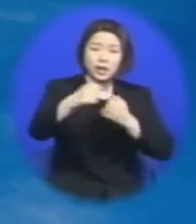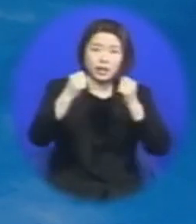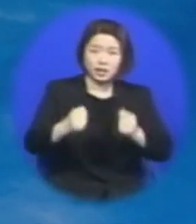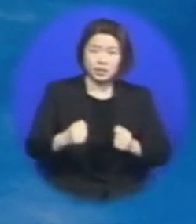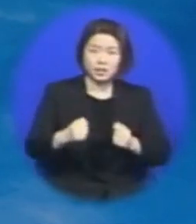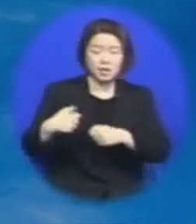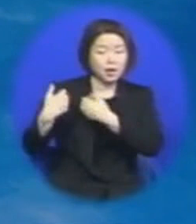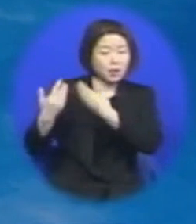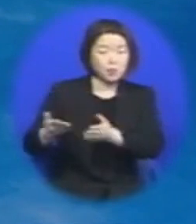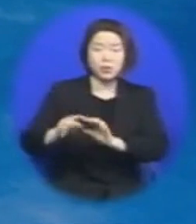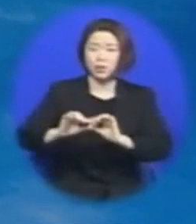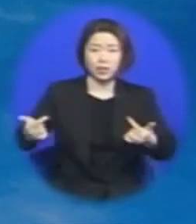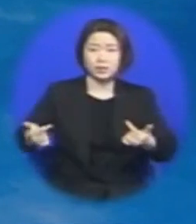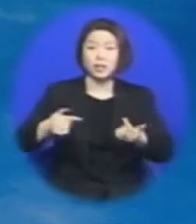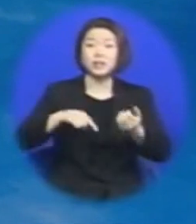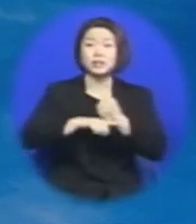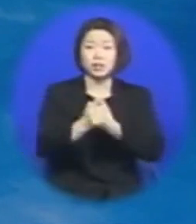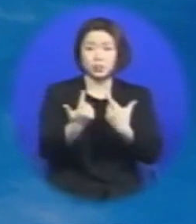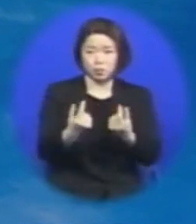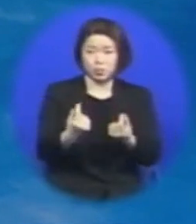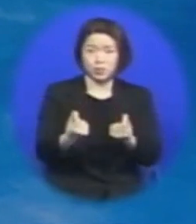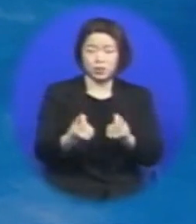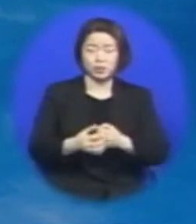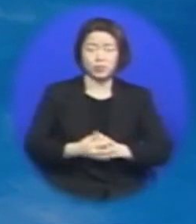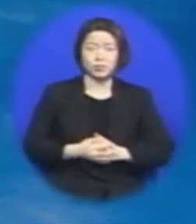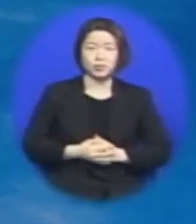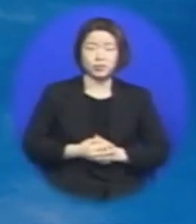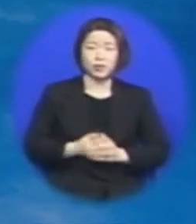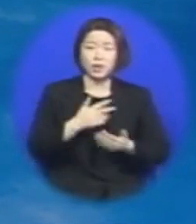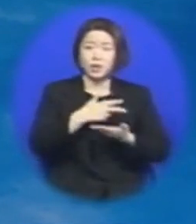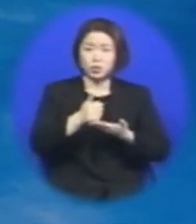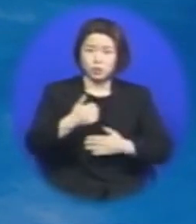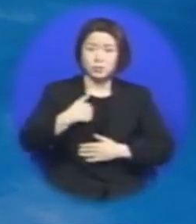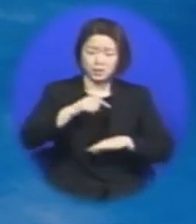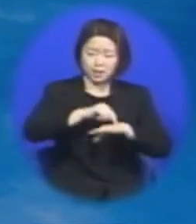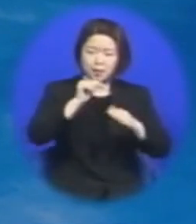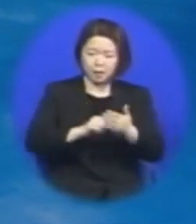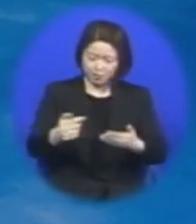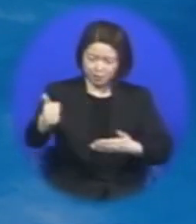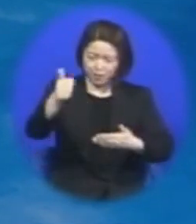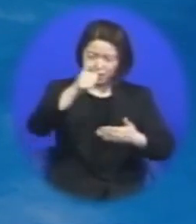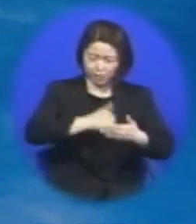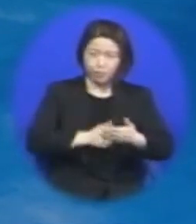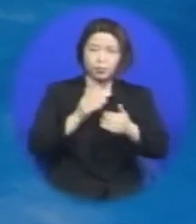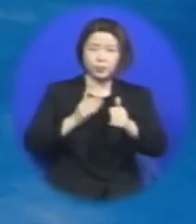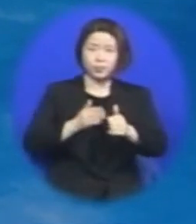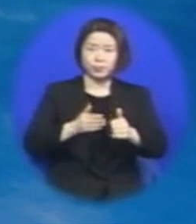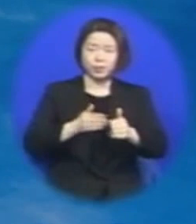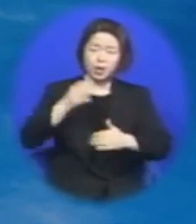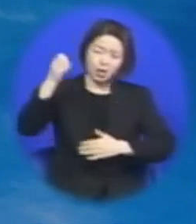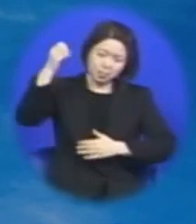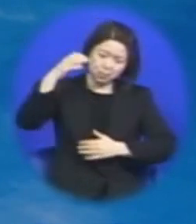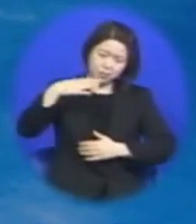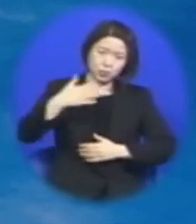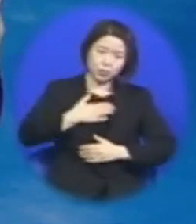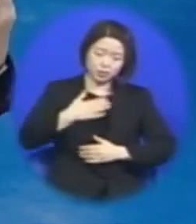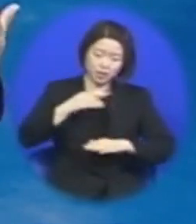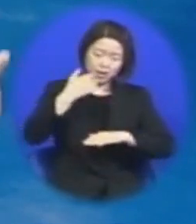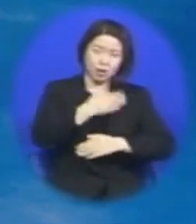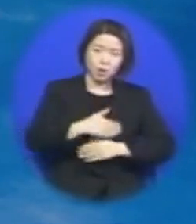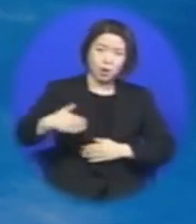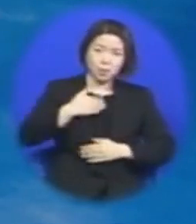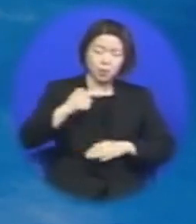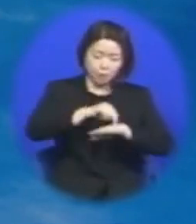내버려 두지 않는다는 뜻입니다 주님 제 마음에 오세요 빛으로 내 모든 것을 내